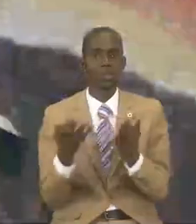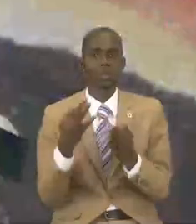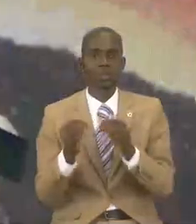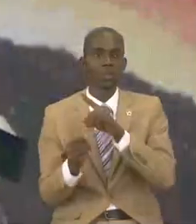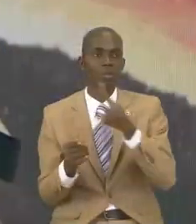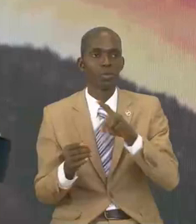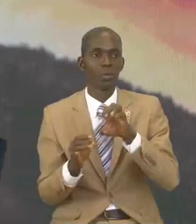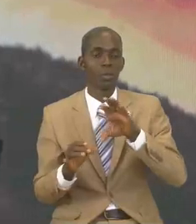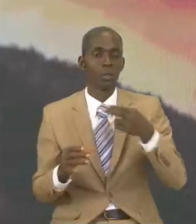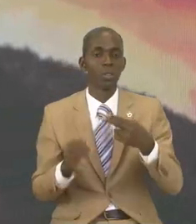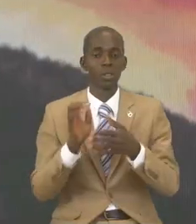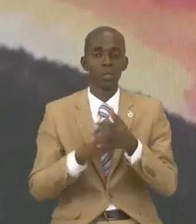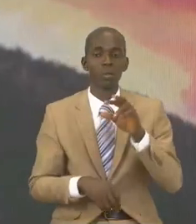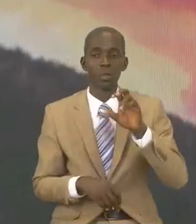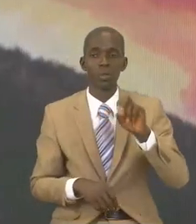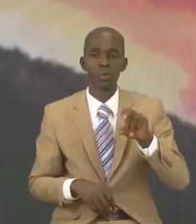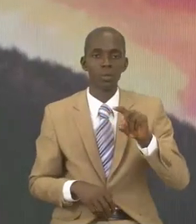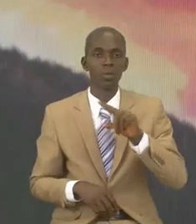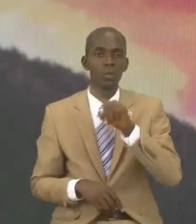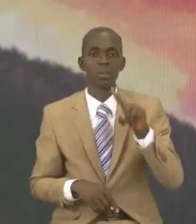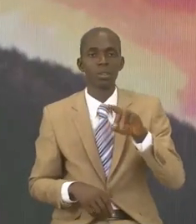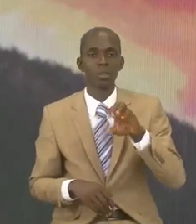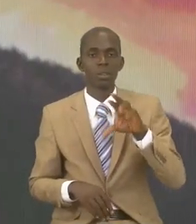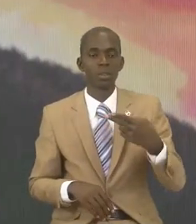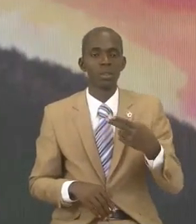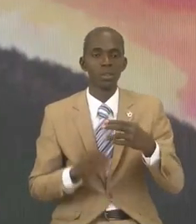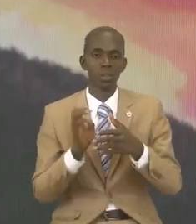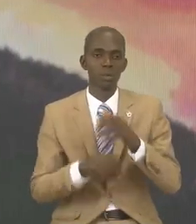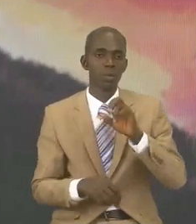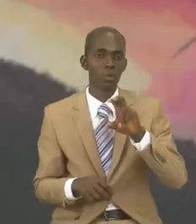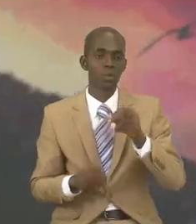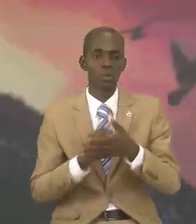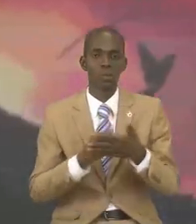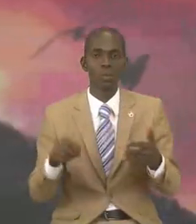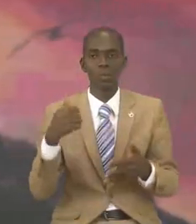Zacharie, chapitre 12, verset 10.